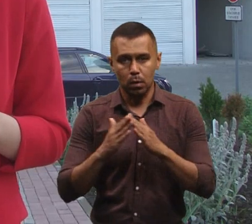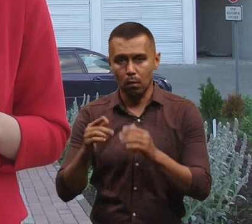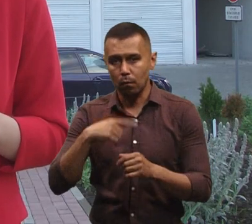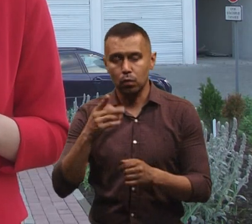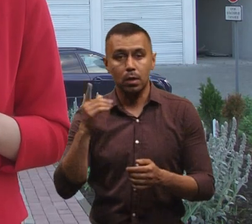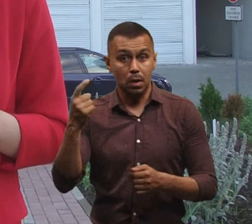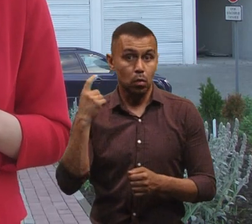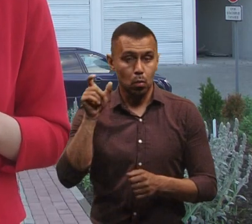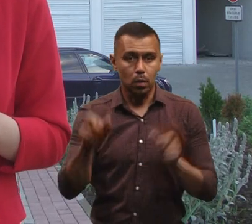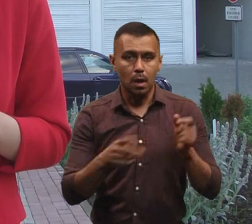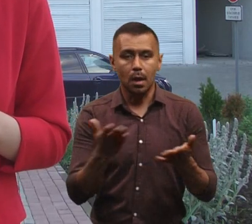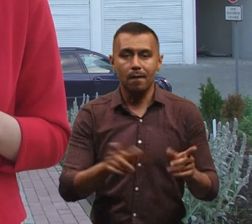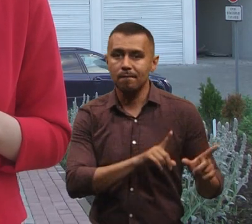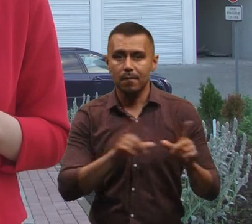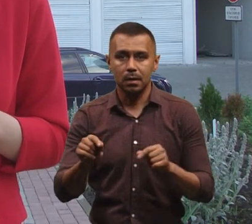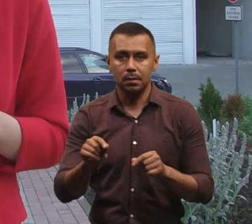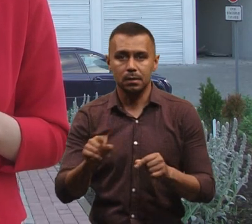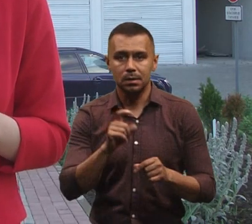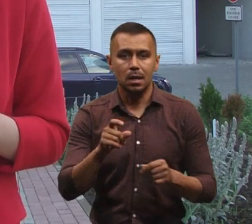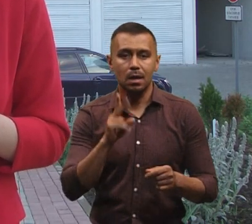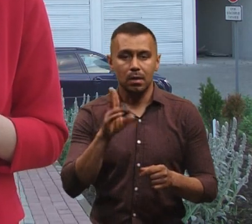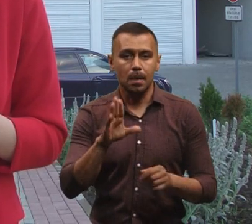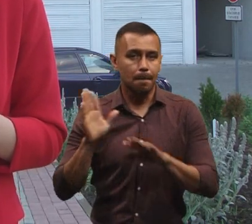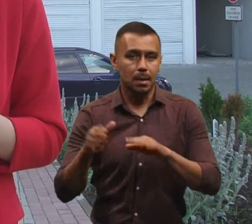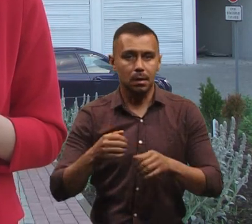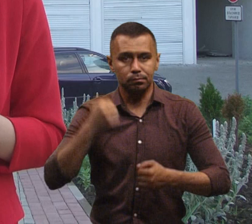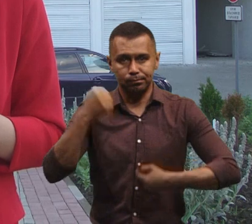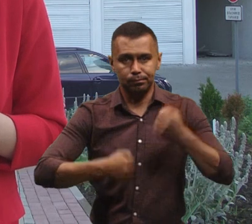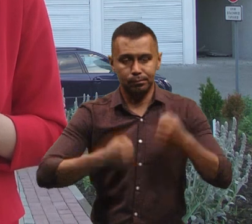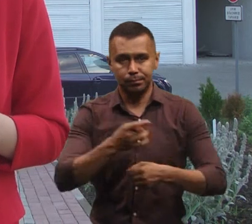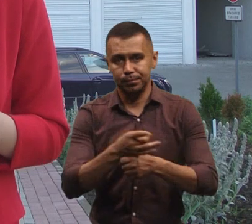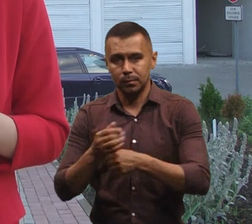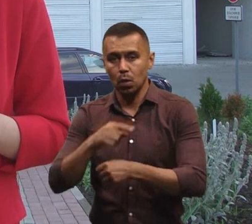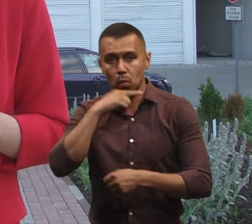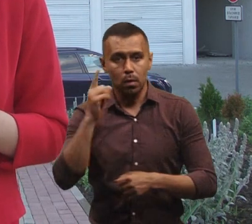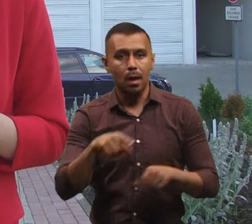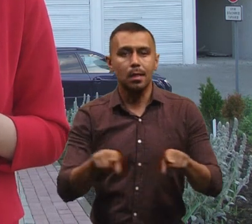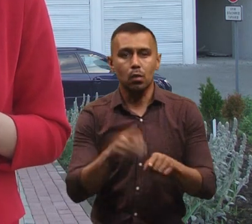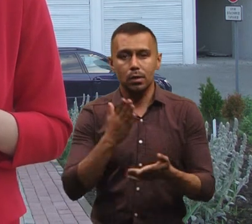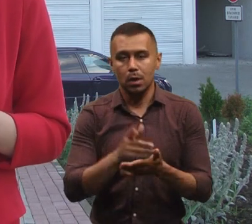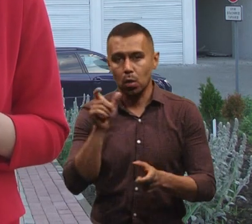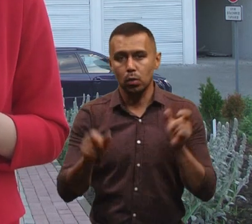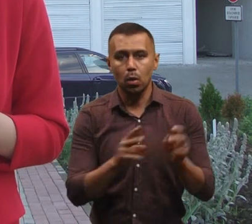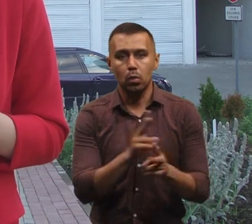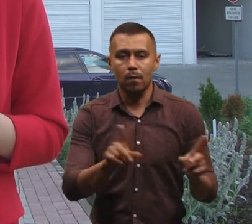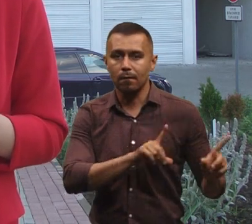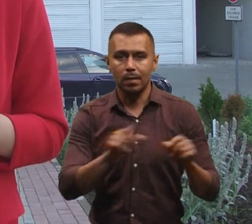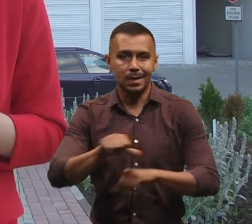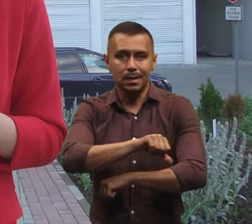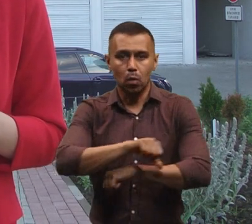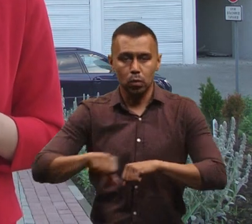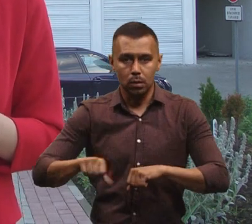є господарі, які виїхали з своїх квартир після ракетних ударів Росії. Також є люди, які виїхали за